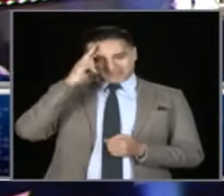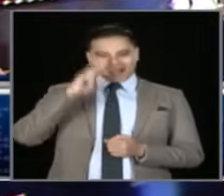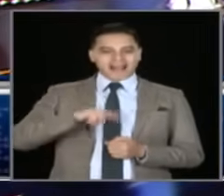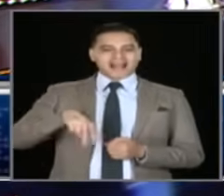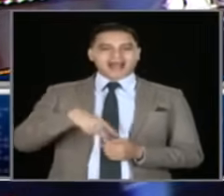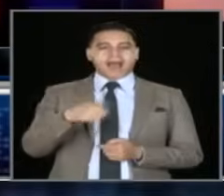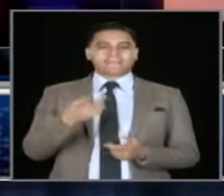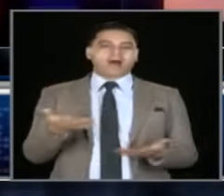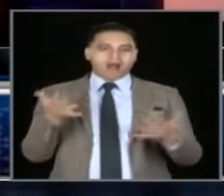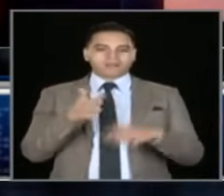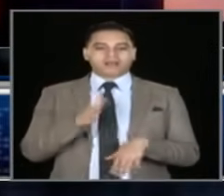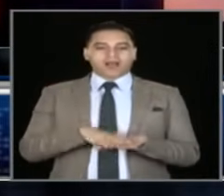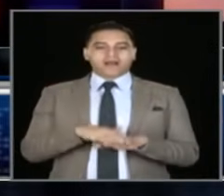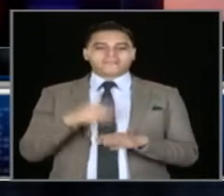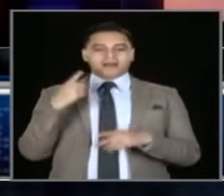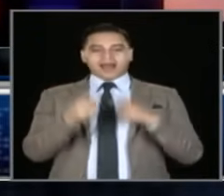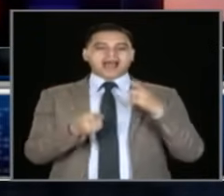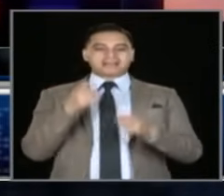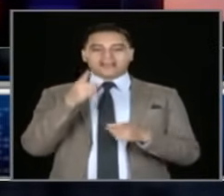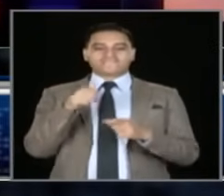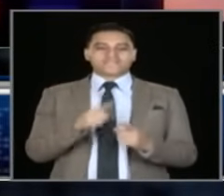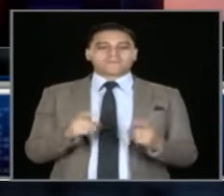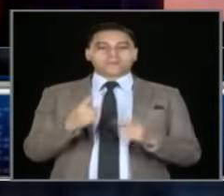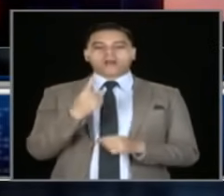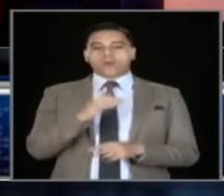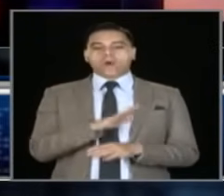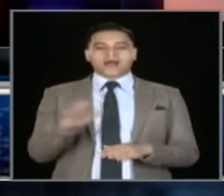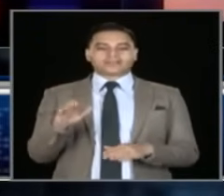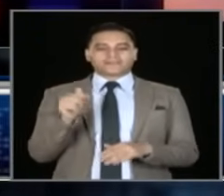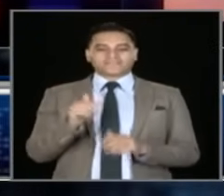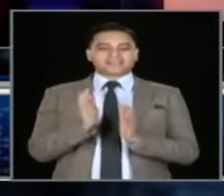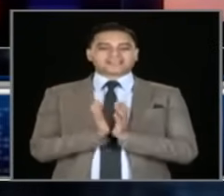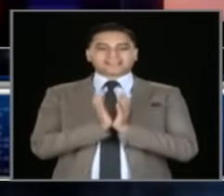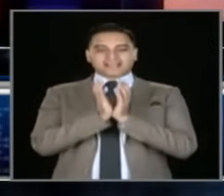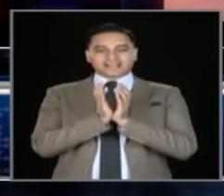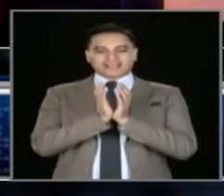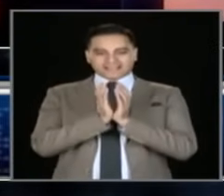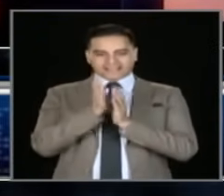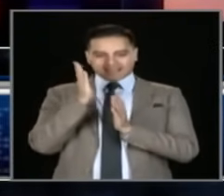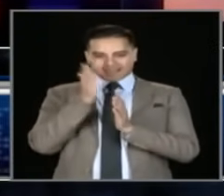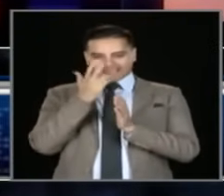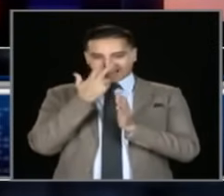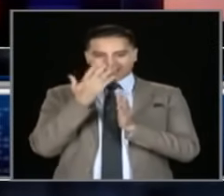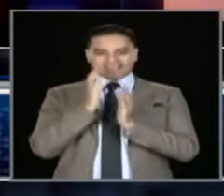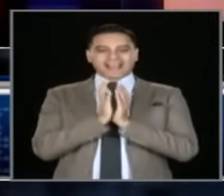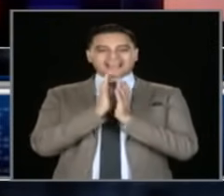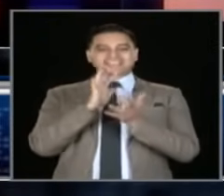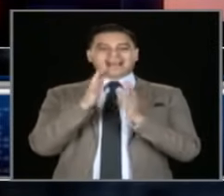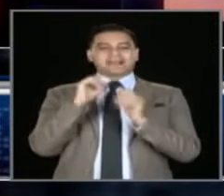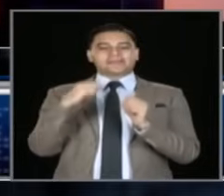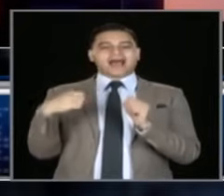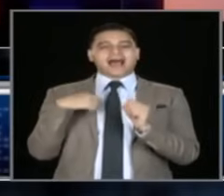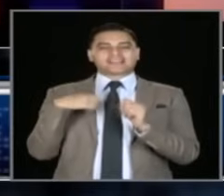من اللاعب الذي سجل أكبر عدد من الأهداف في مباراة واحدة بتاريخ كأس العالم للأندية